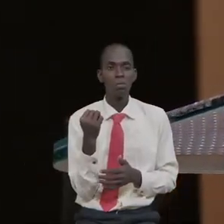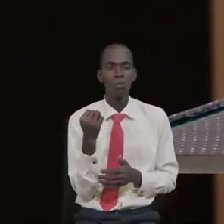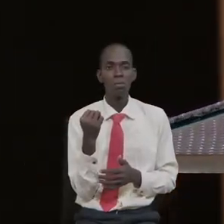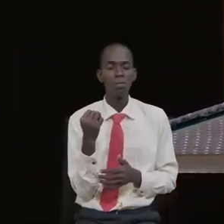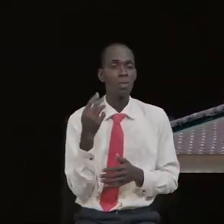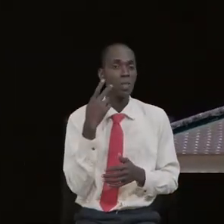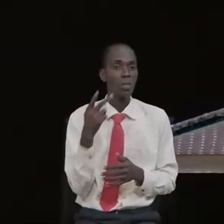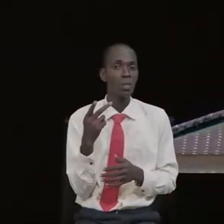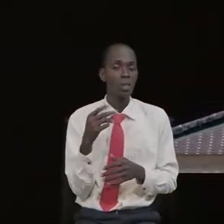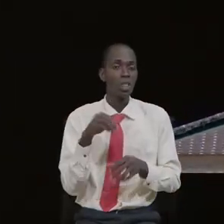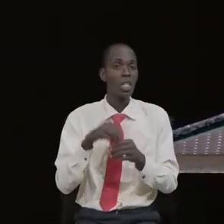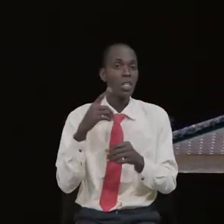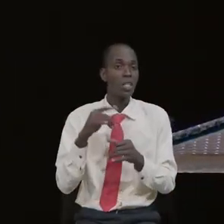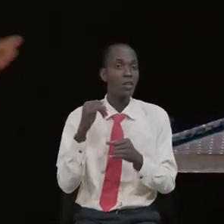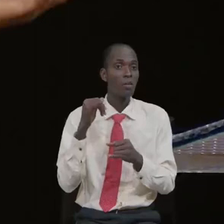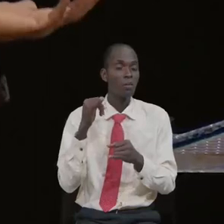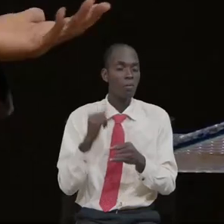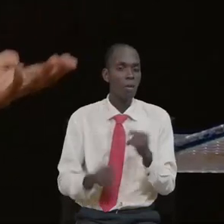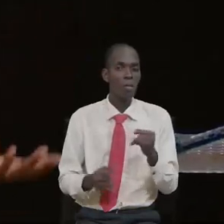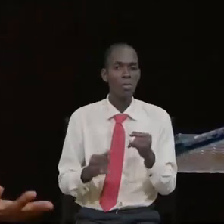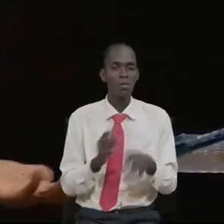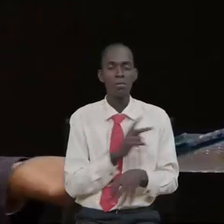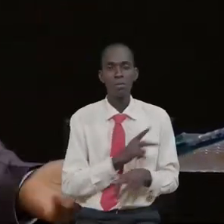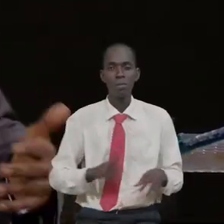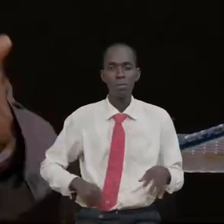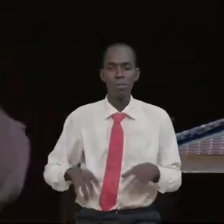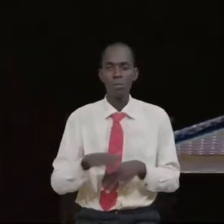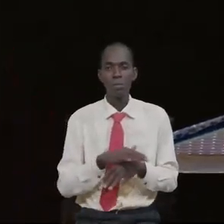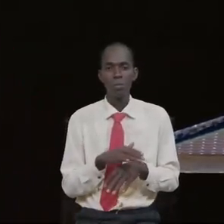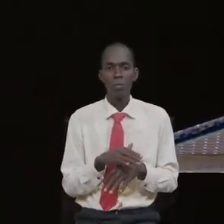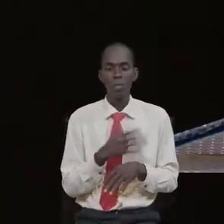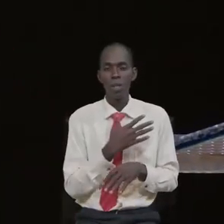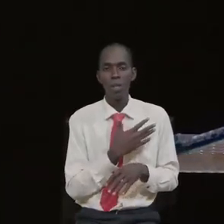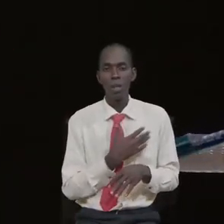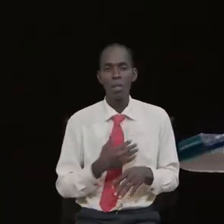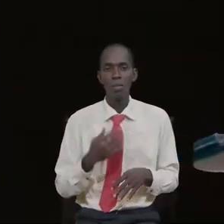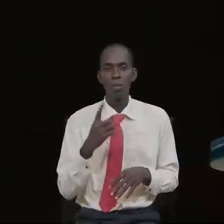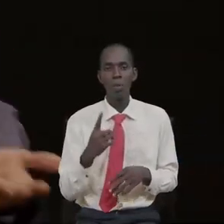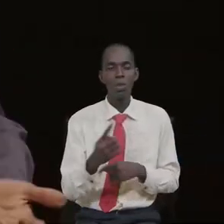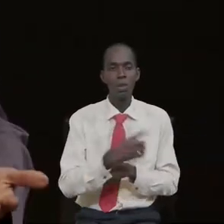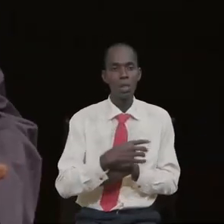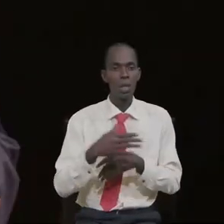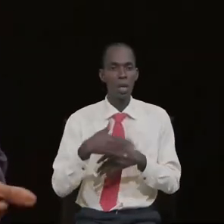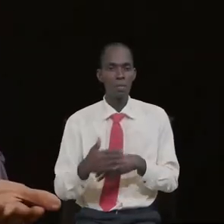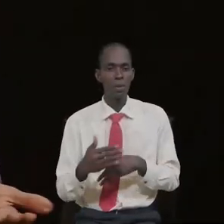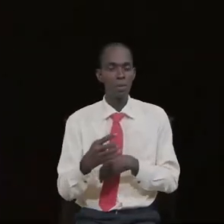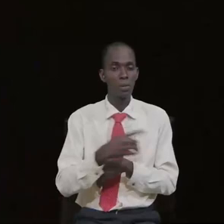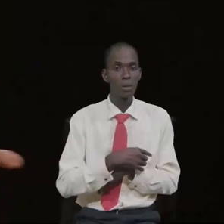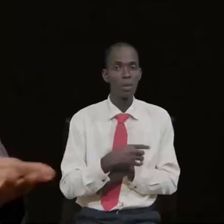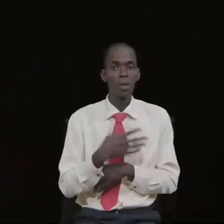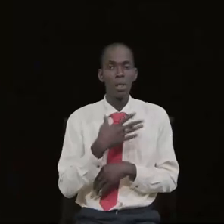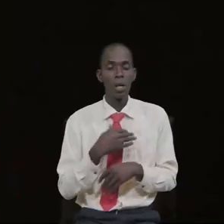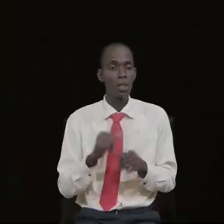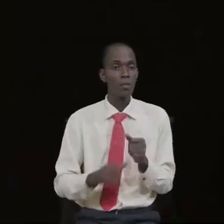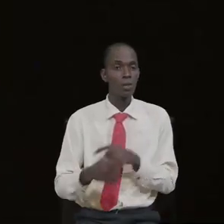finalement, dans le royaume éternel, parce que tu es fidèle un jour à la fois, et chaque jour tu es fidèle par la grâce